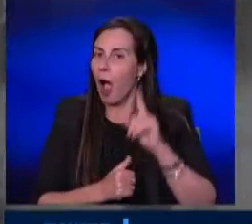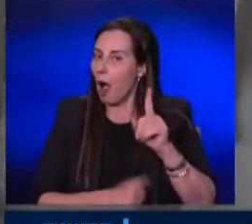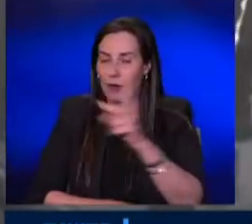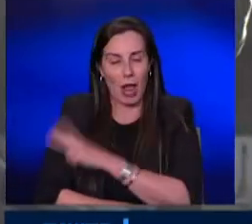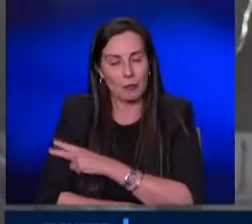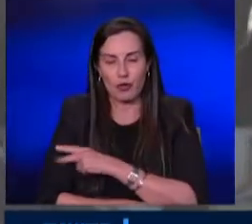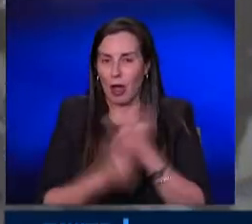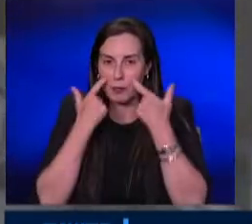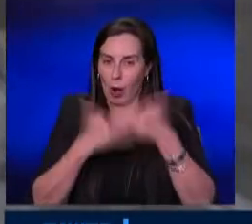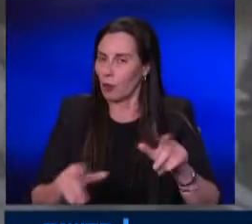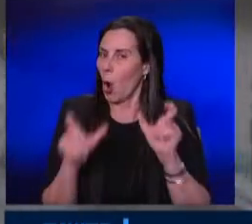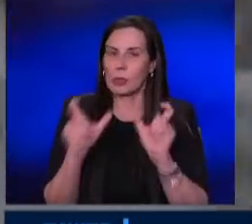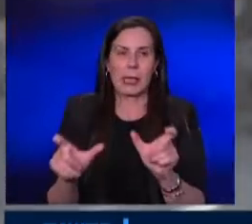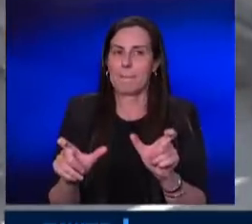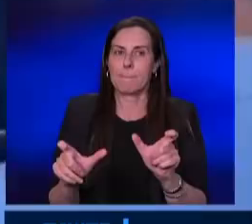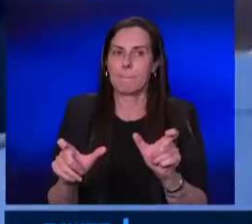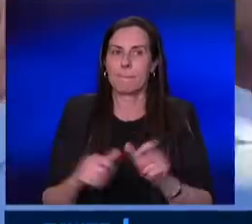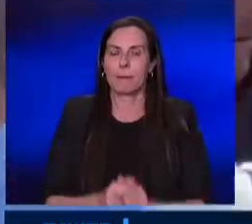ידי המשטרה.